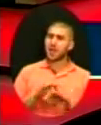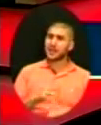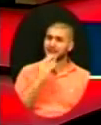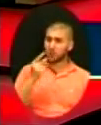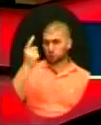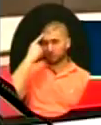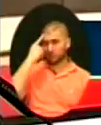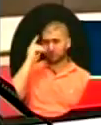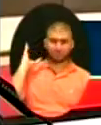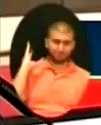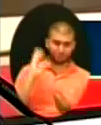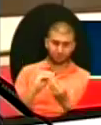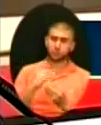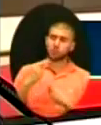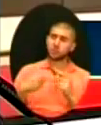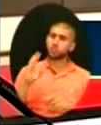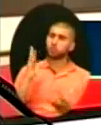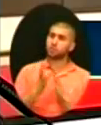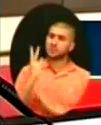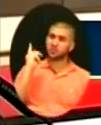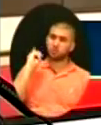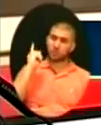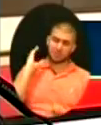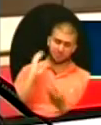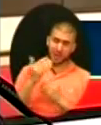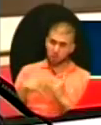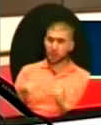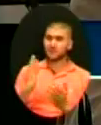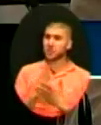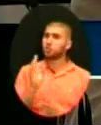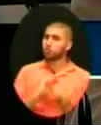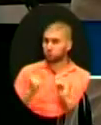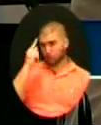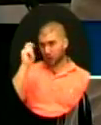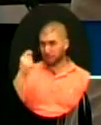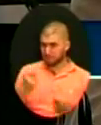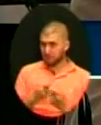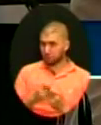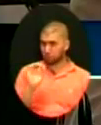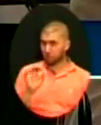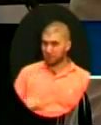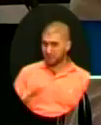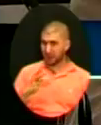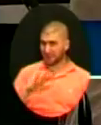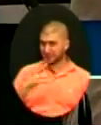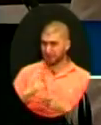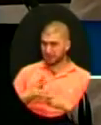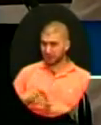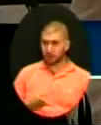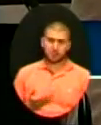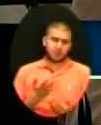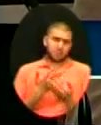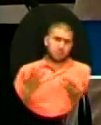חושב שבמשך השנים, במשך 12 השנים האחרונות, נעשה שימוש נבון בהקשר הזה של מערכת כיפת ברזל? או ש...